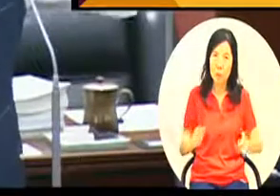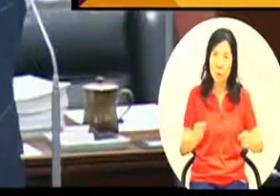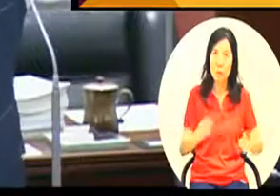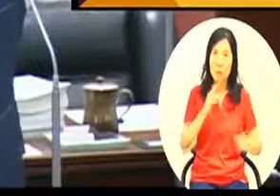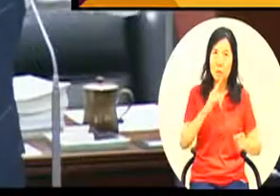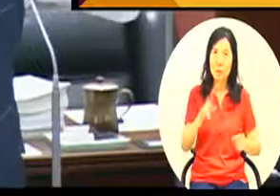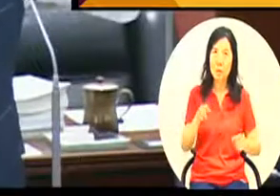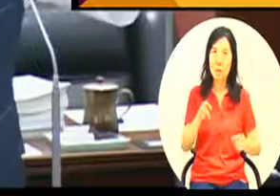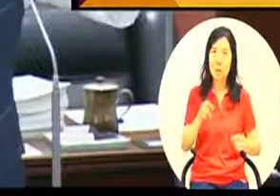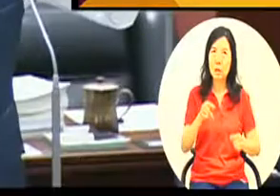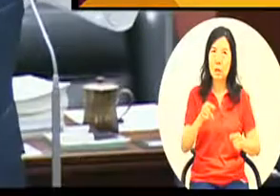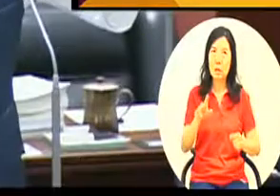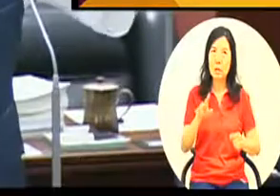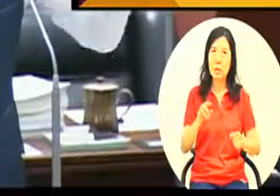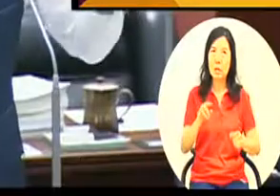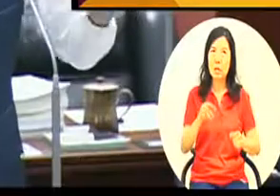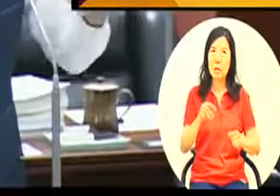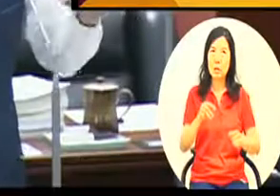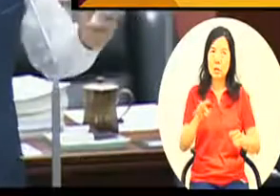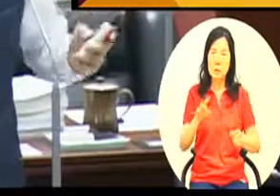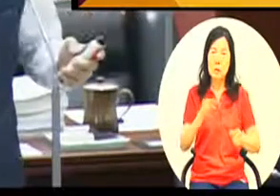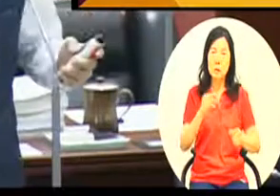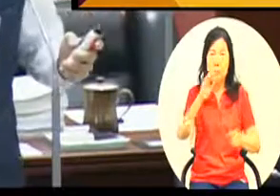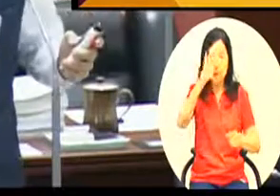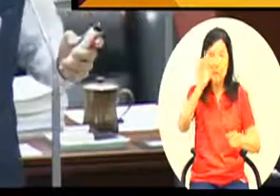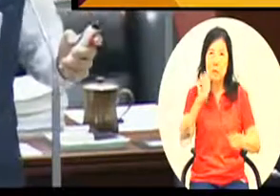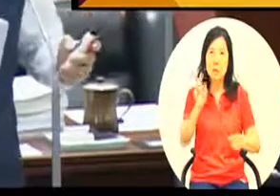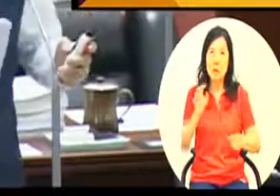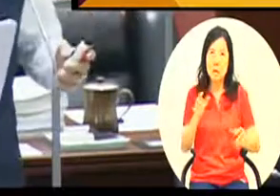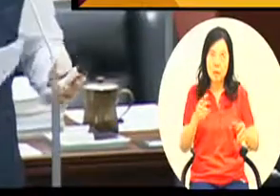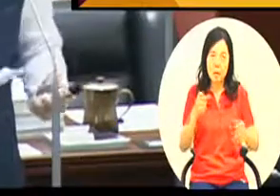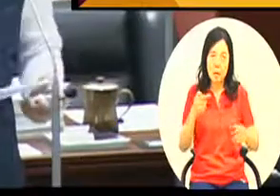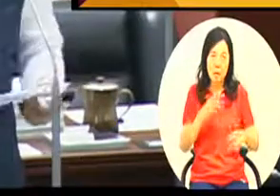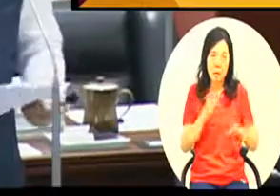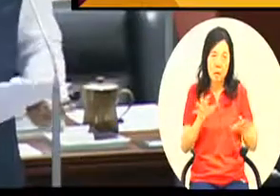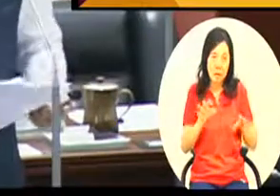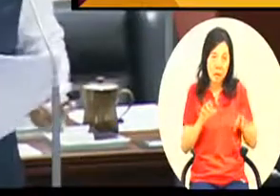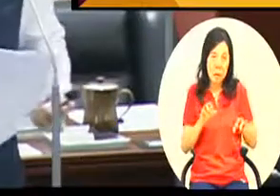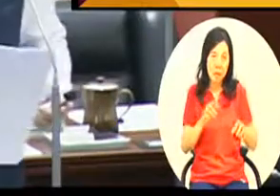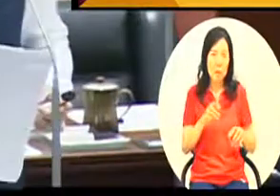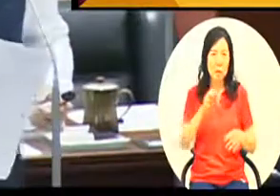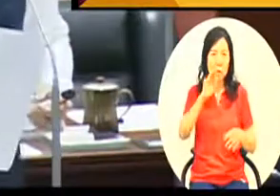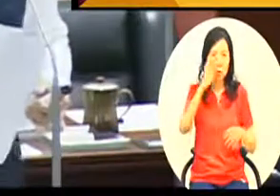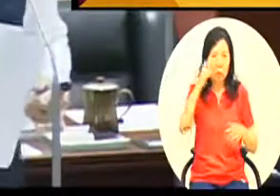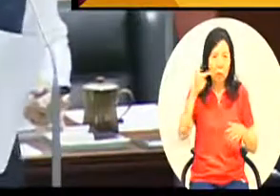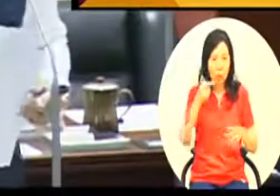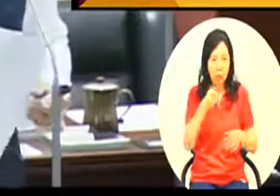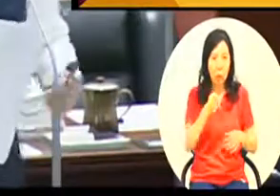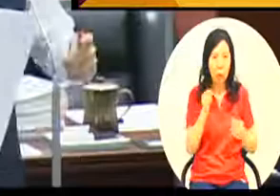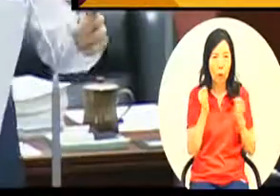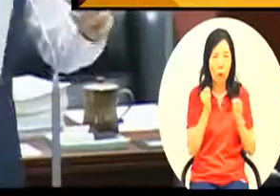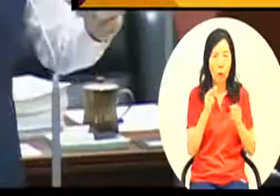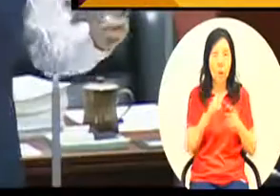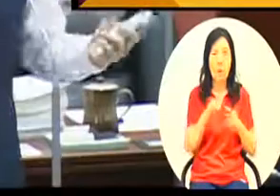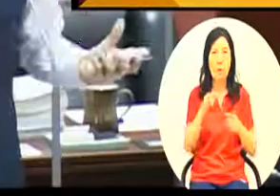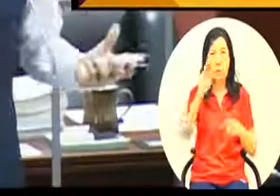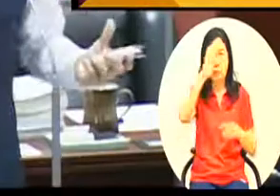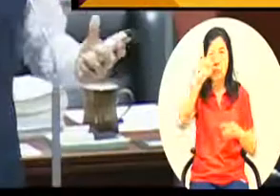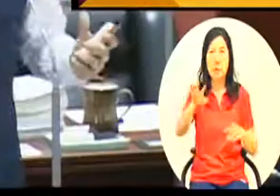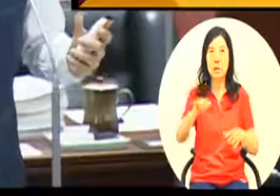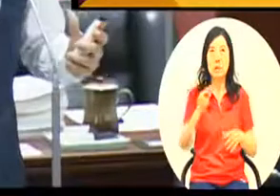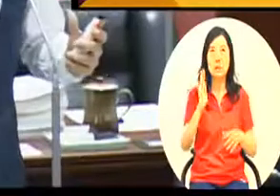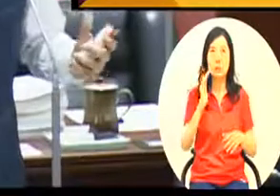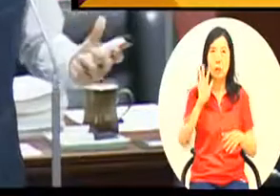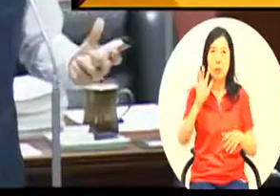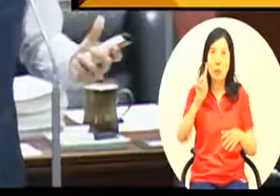更何况他患的是脊髓性肌肉萎缩症，就是渐冻人的这个疾病哈。假设有一天他已经完全不能没有力气